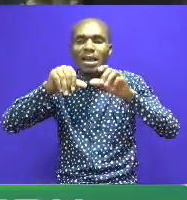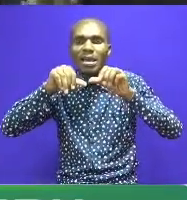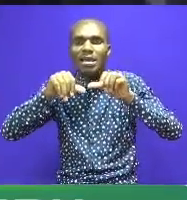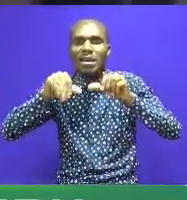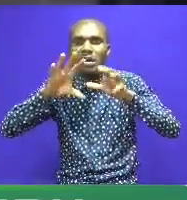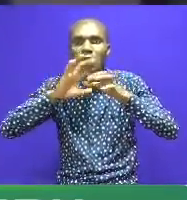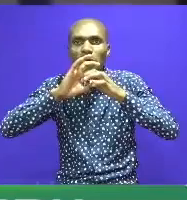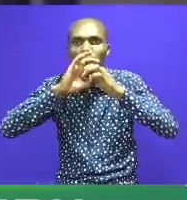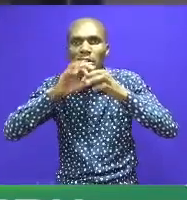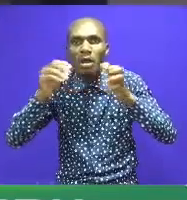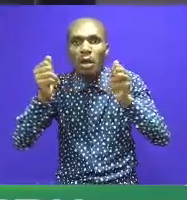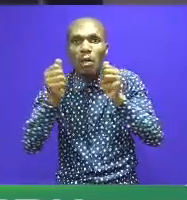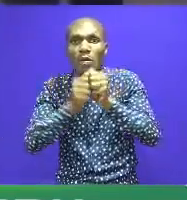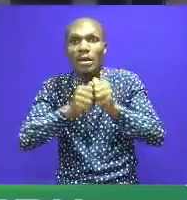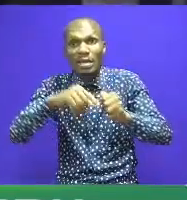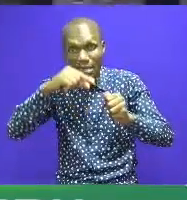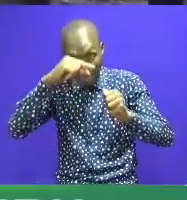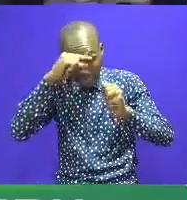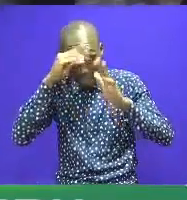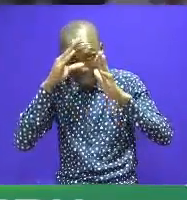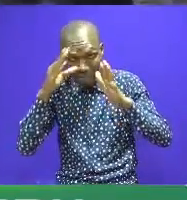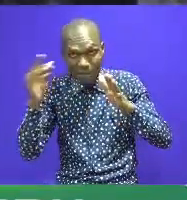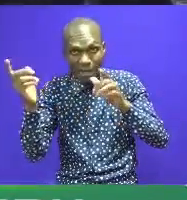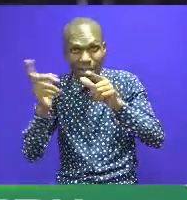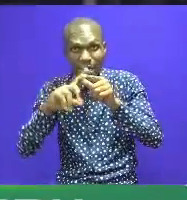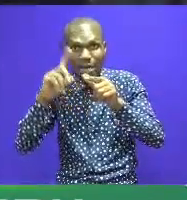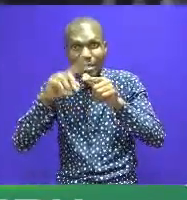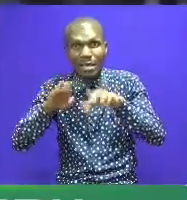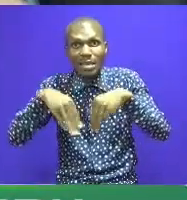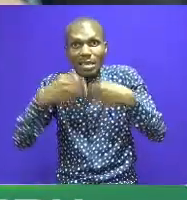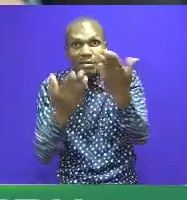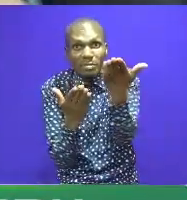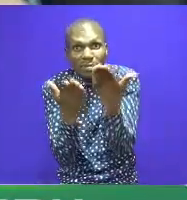kubwaterana no mugavana barubwo kurwa ase ebunge ya Mugrango